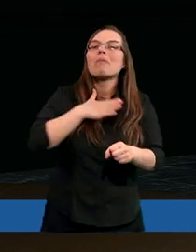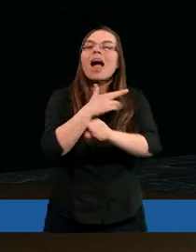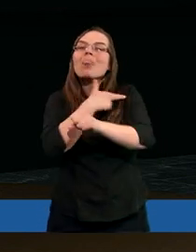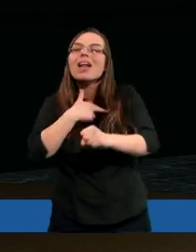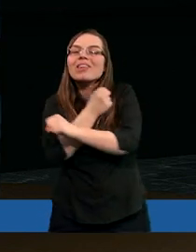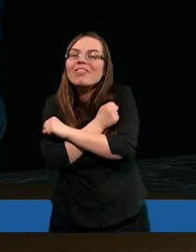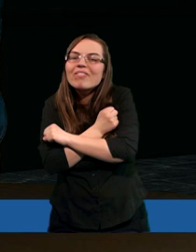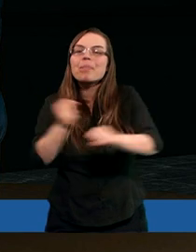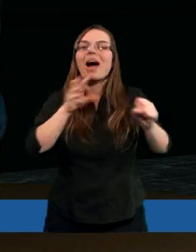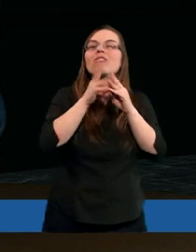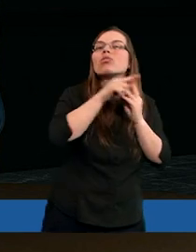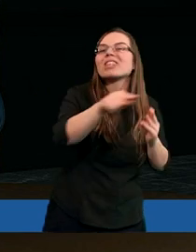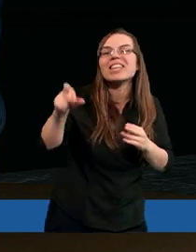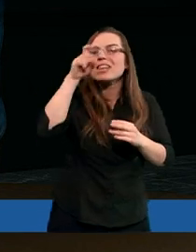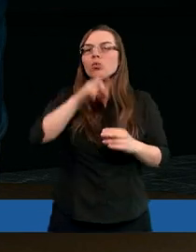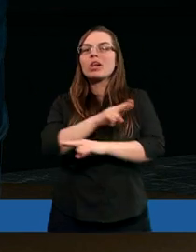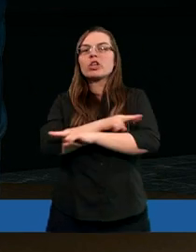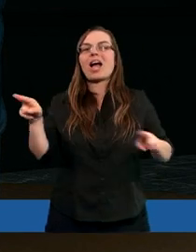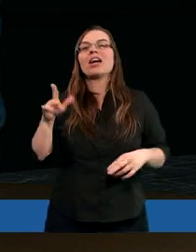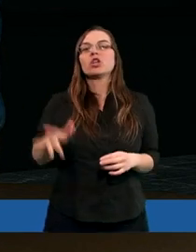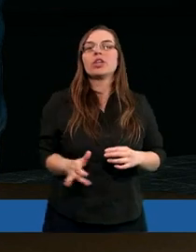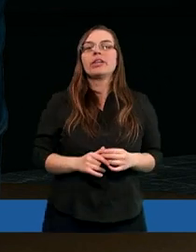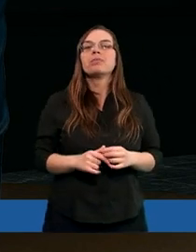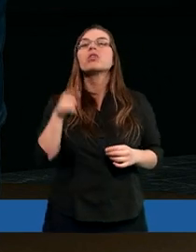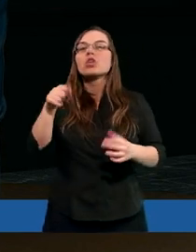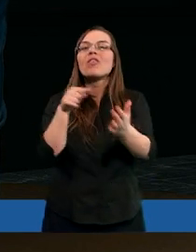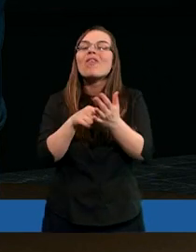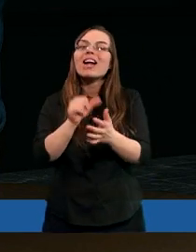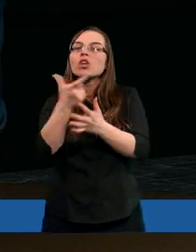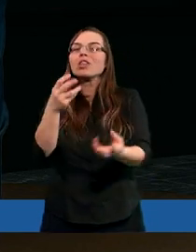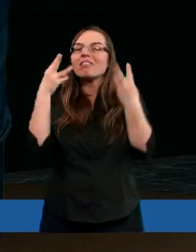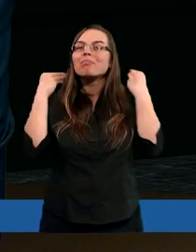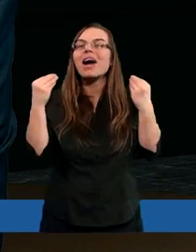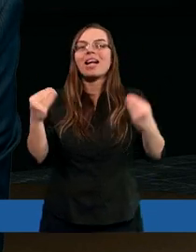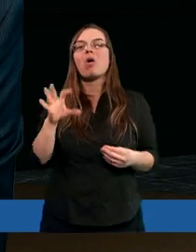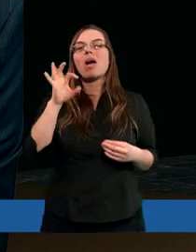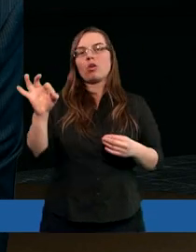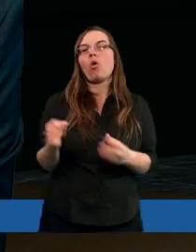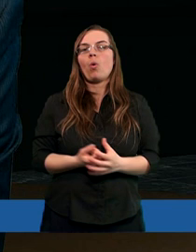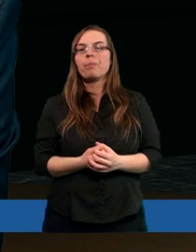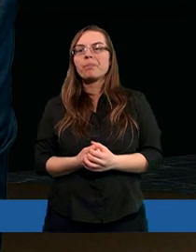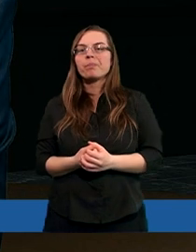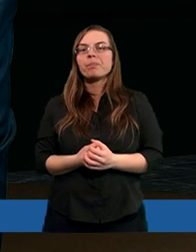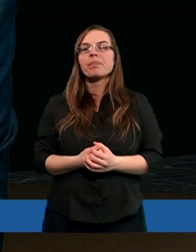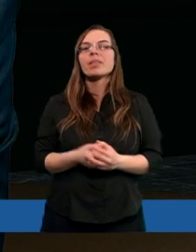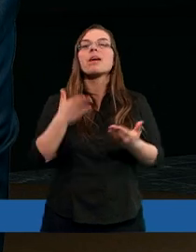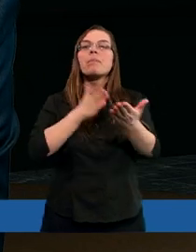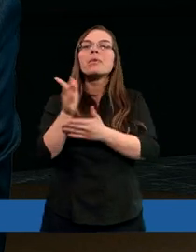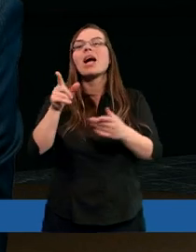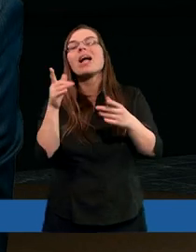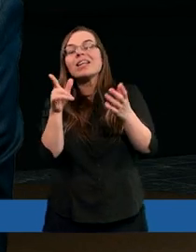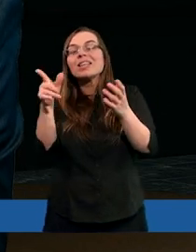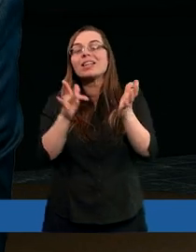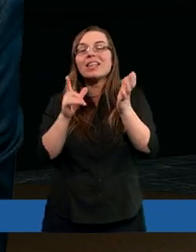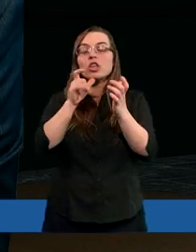od jarzma rzymskiego przede wszystkim. No i właśnie ciekawe, jest przedstawione przez książkę